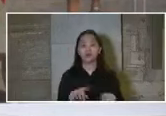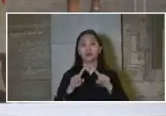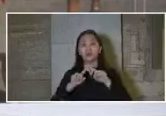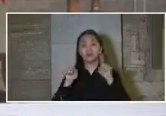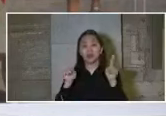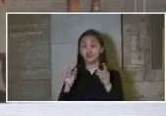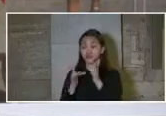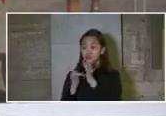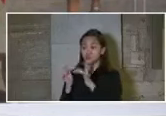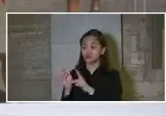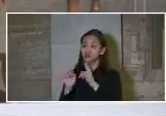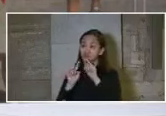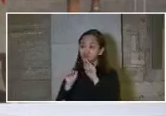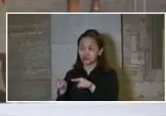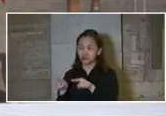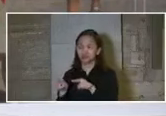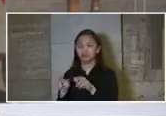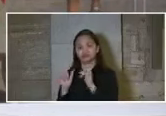muna tayo.